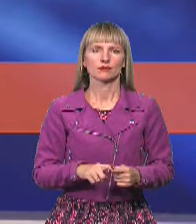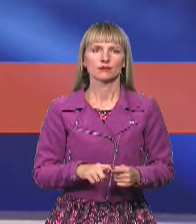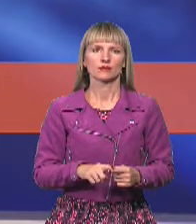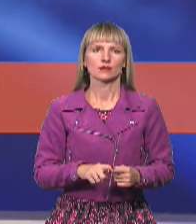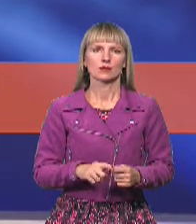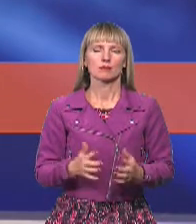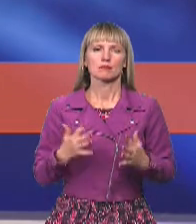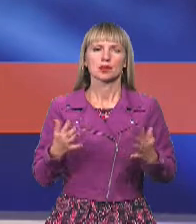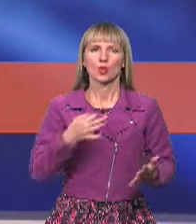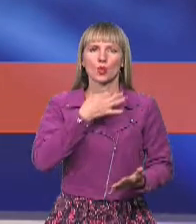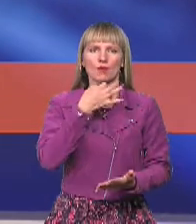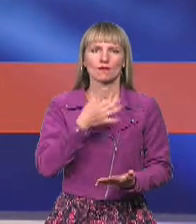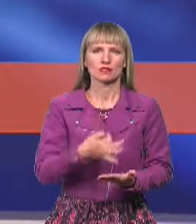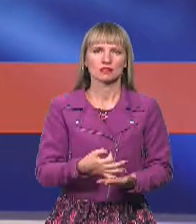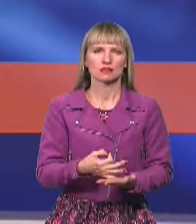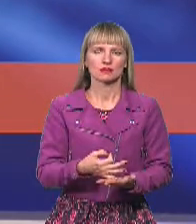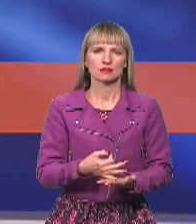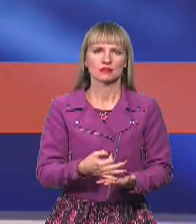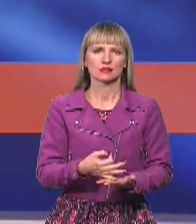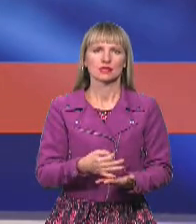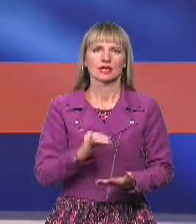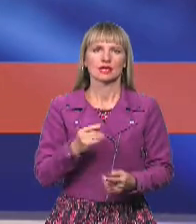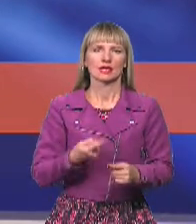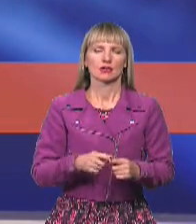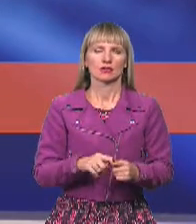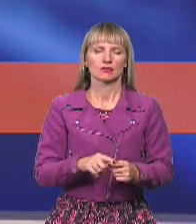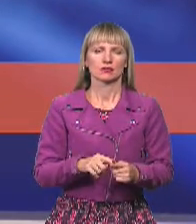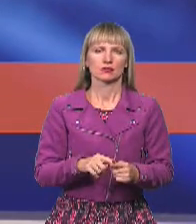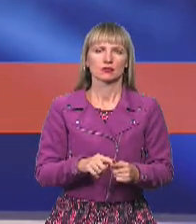очень большая ответственность. И эта сумма